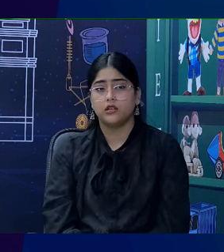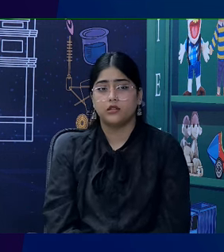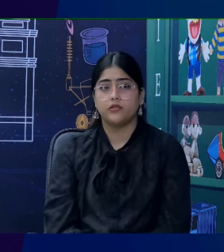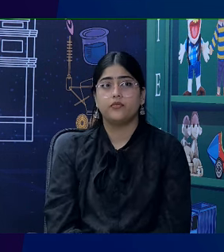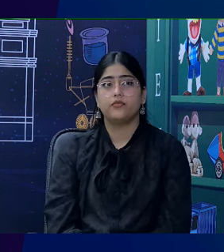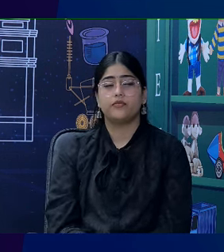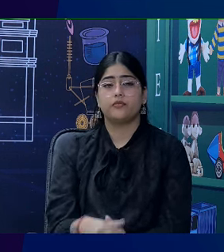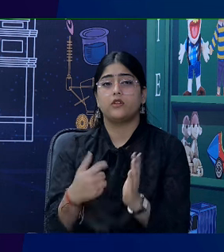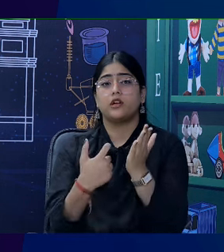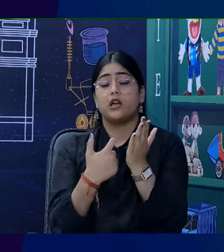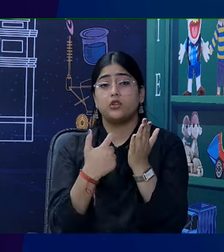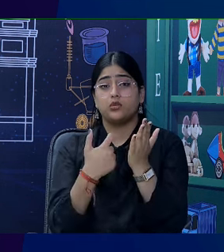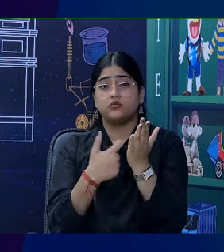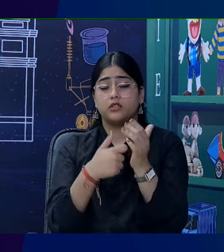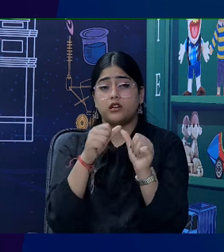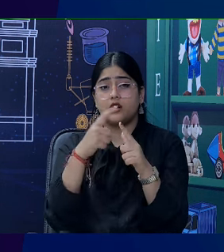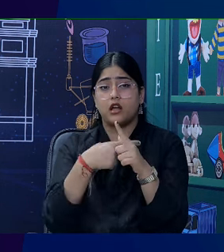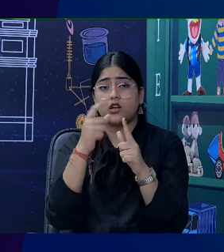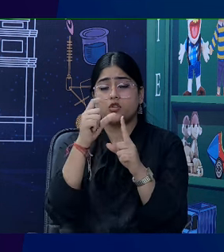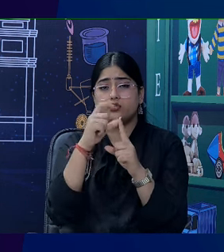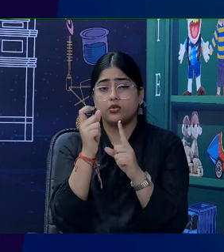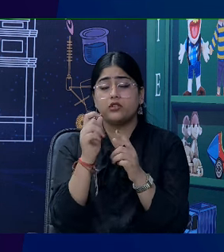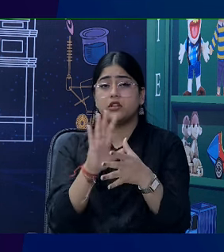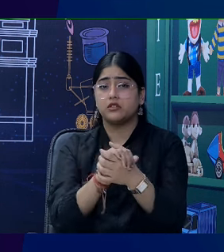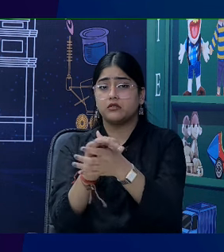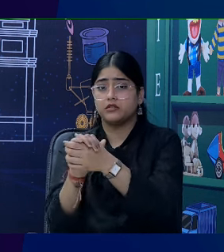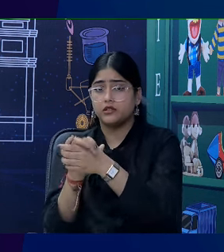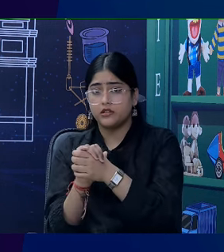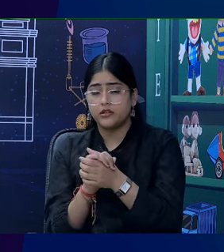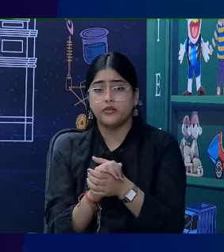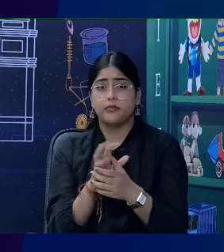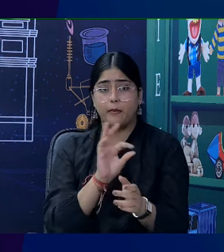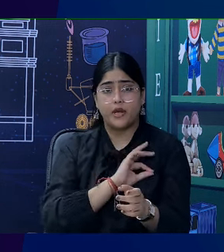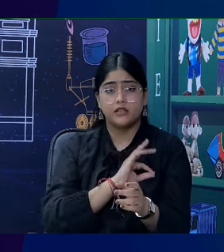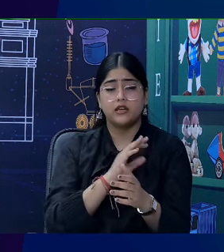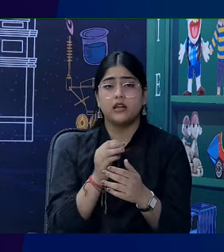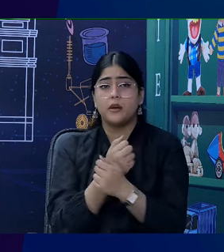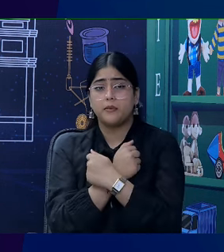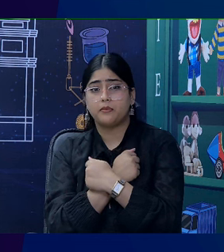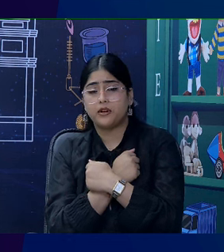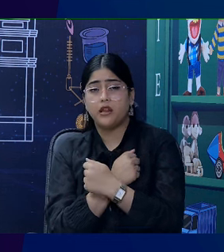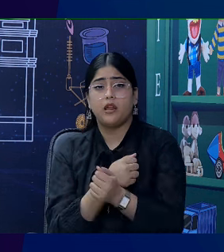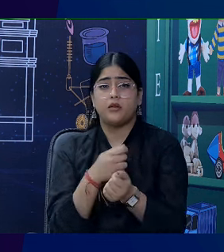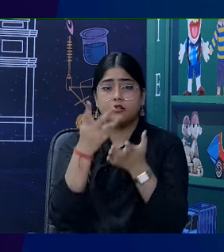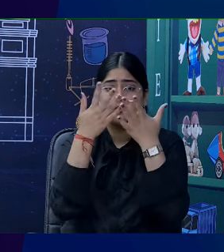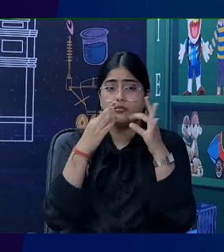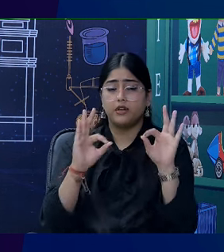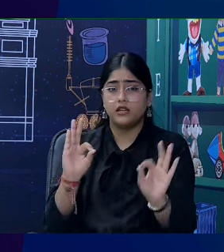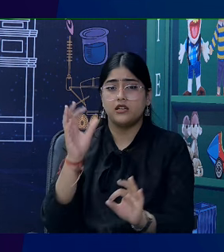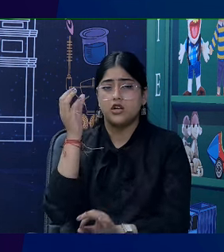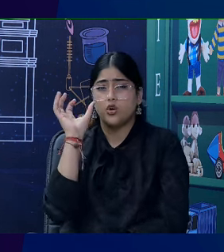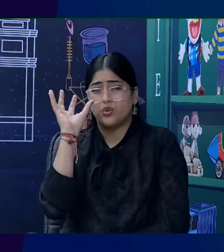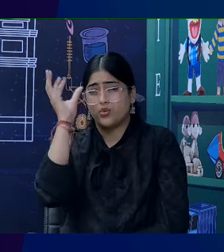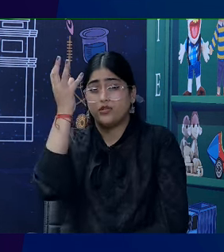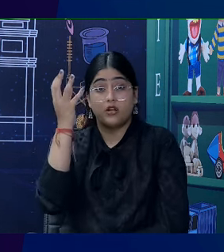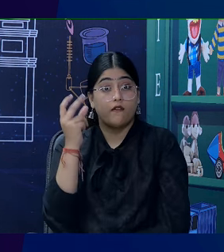राजपूत लोग स्वामी भक्त थे है ना मित्रता के ना मतलब बहुत अच्छी मित्रता करते थे या प्रेम शौर्य या फिर अपना गुस्से के लिए